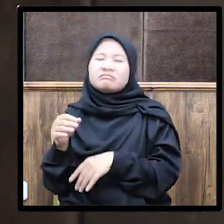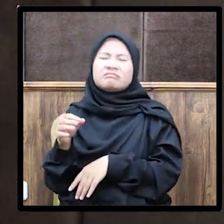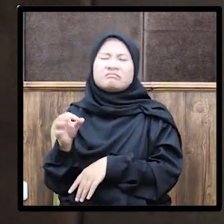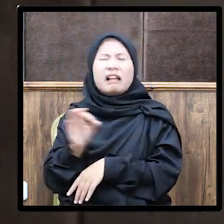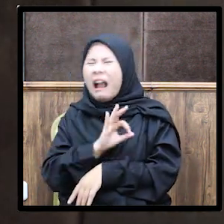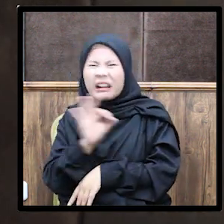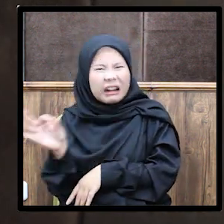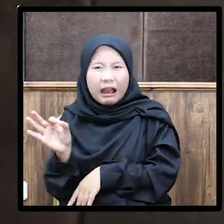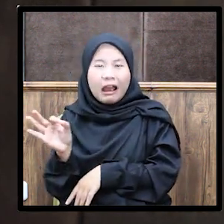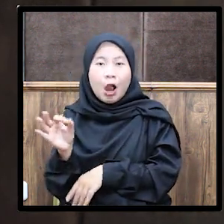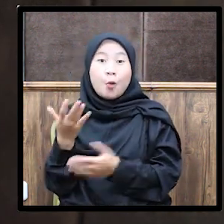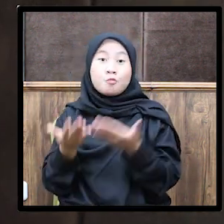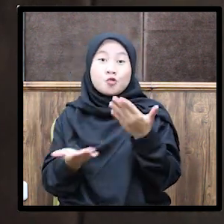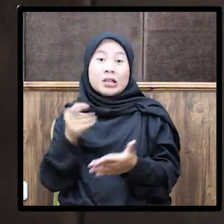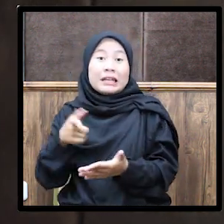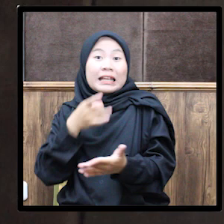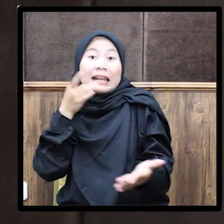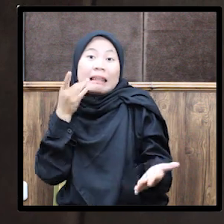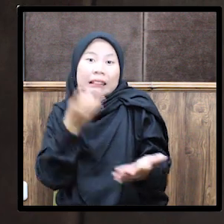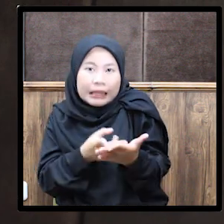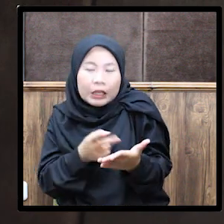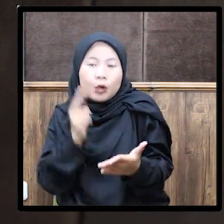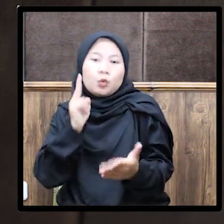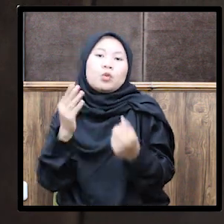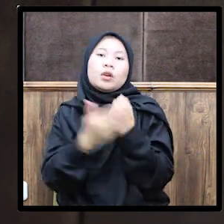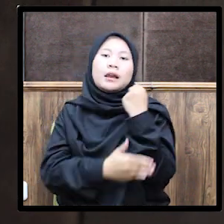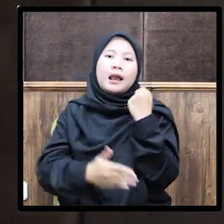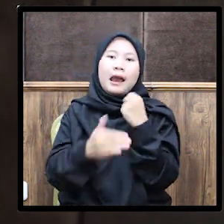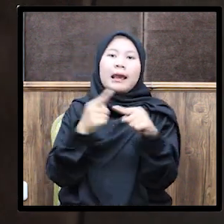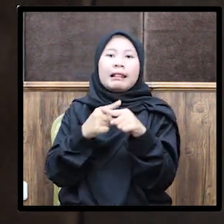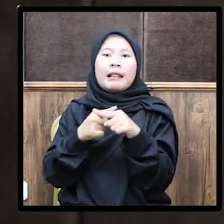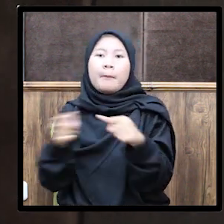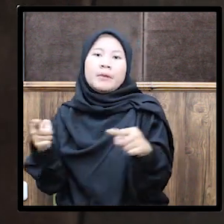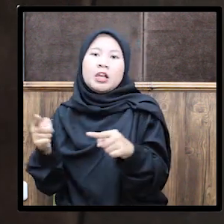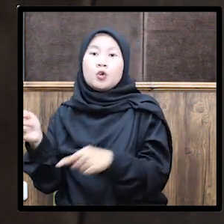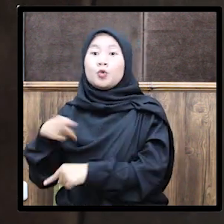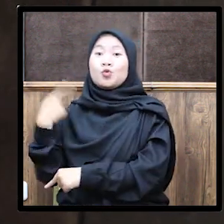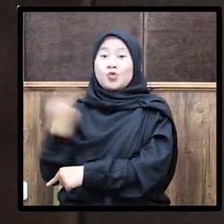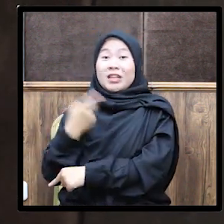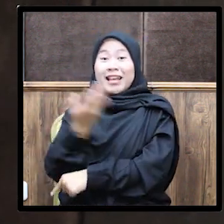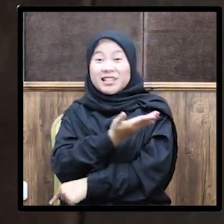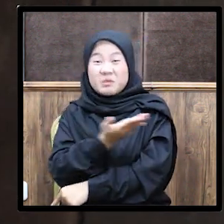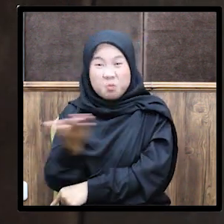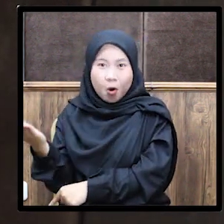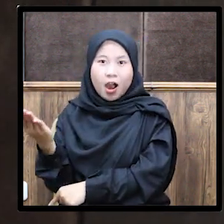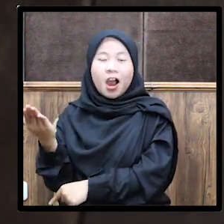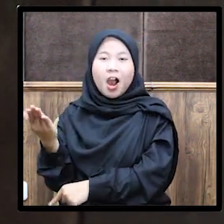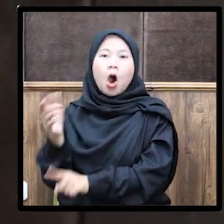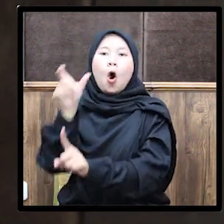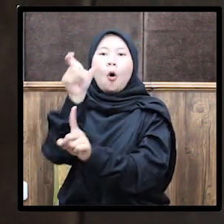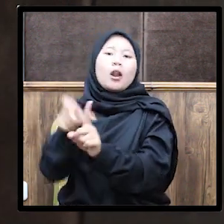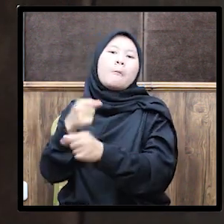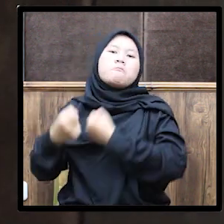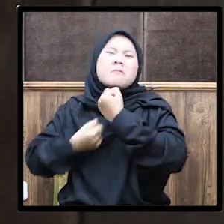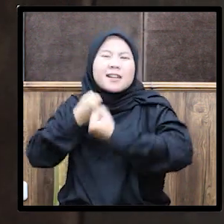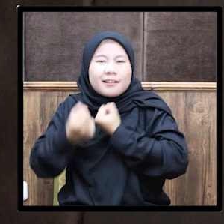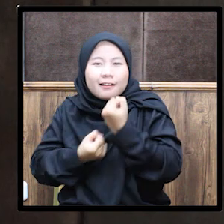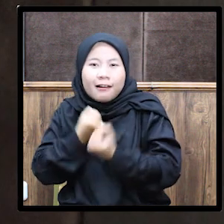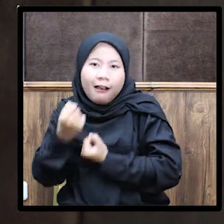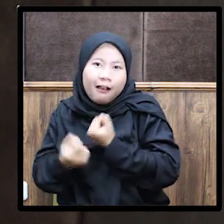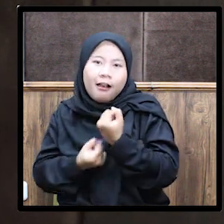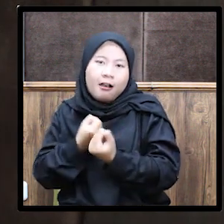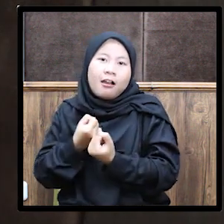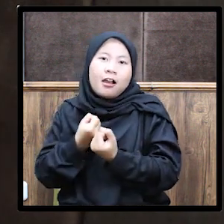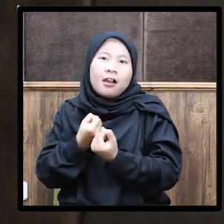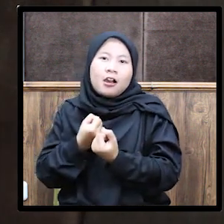kritik buat negara tapi juga buat kita sendiri sebagai pelaku pergerakan pemenuhan